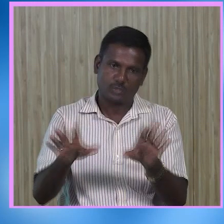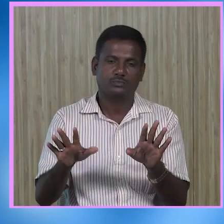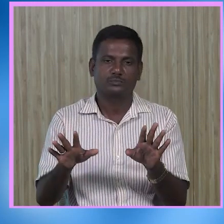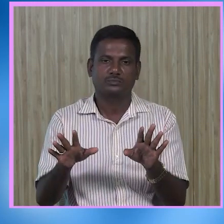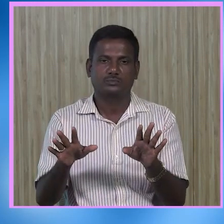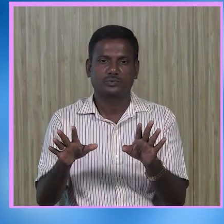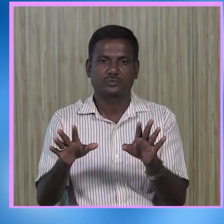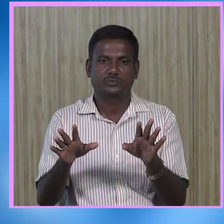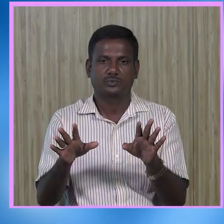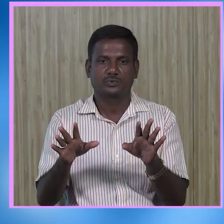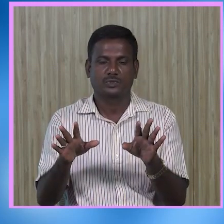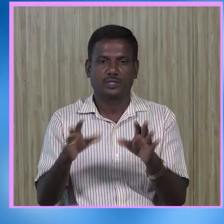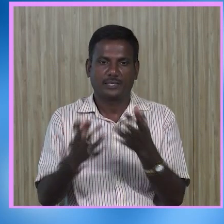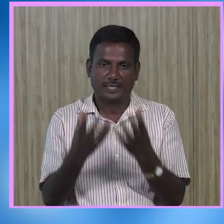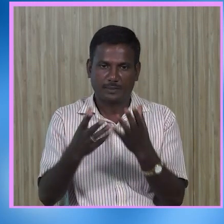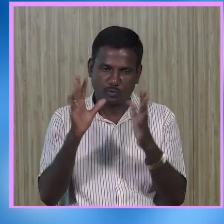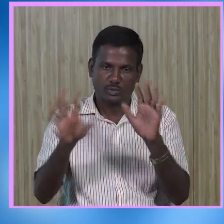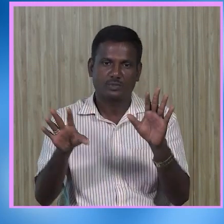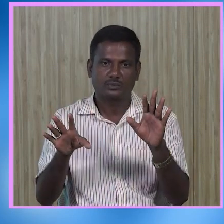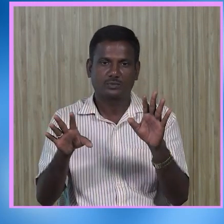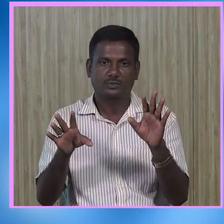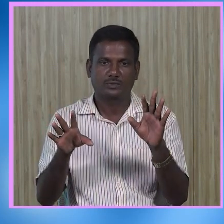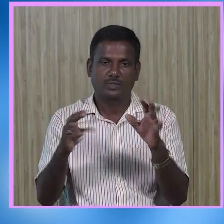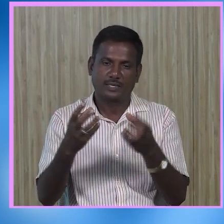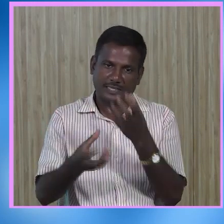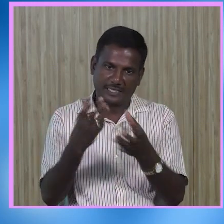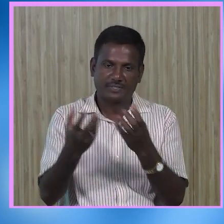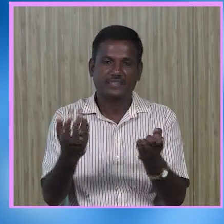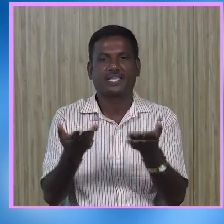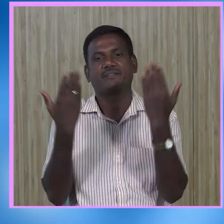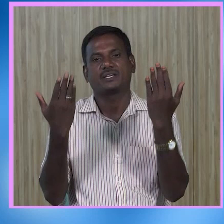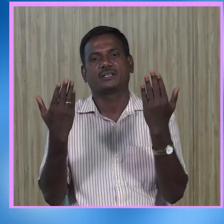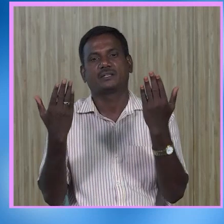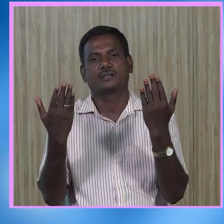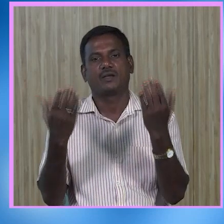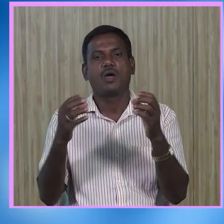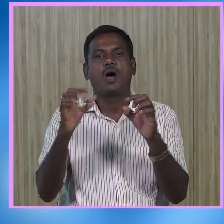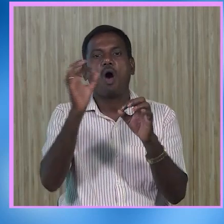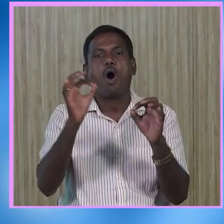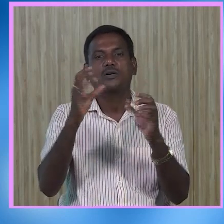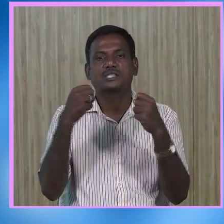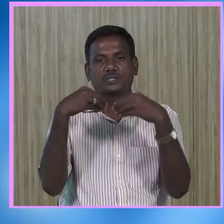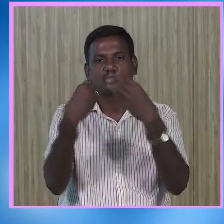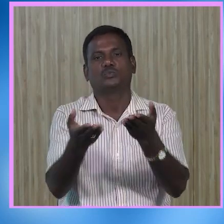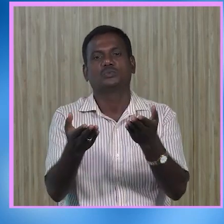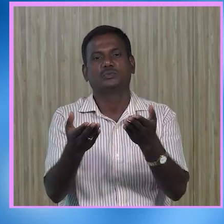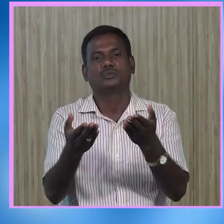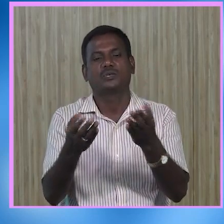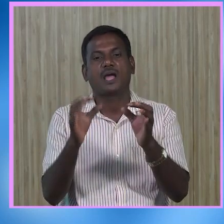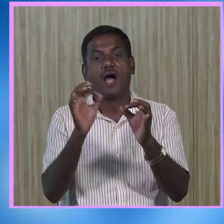இருக்கும், அந்த எரிபொருள் எரிவதற்கு தேவையான ஆக்சிஜனை தரக்கூடிய